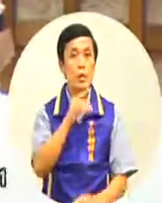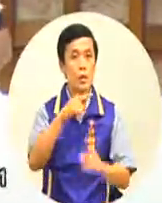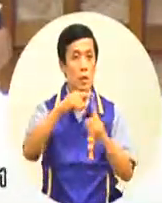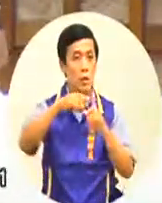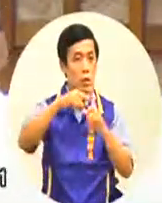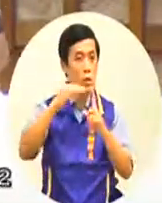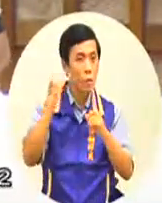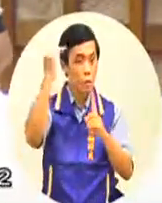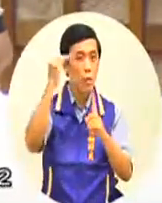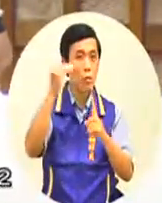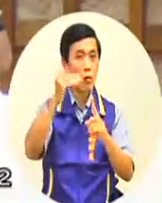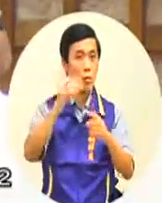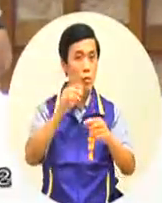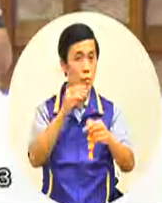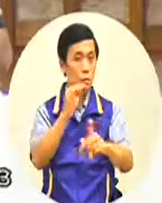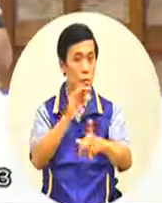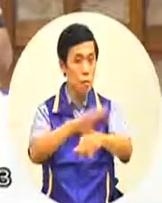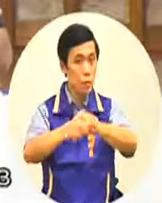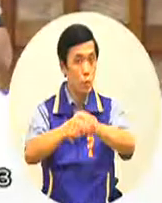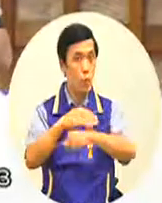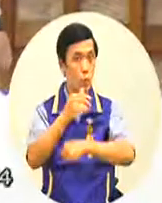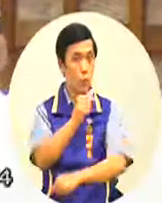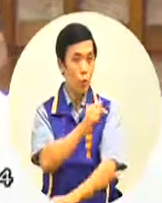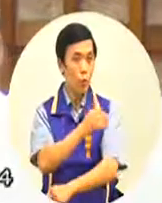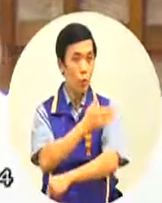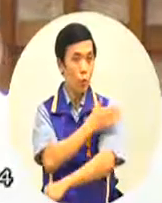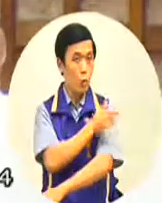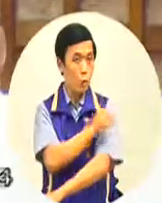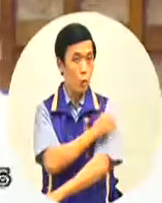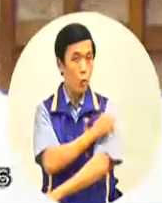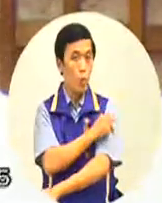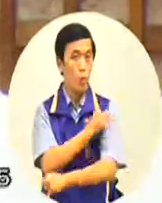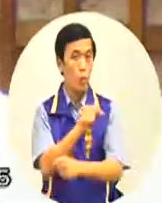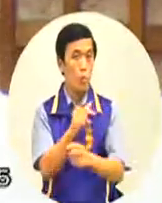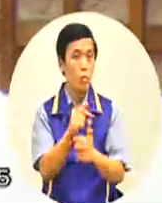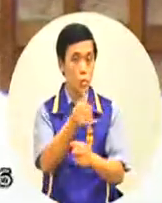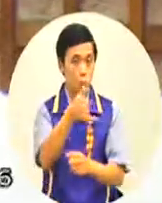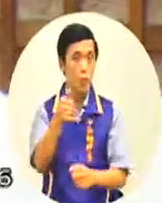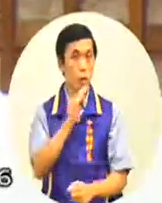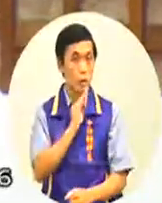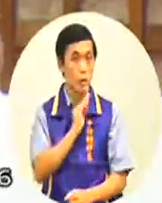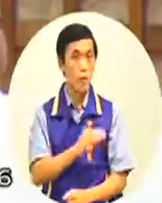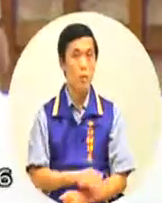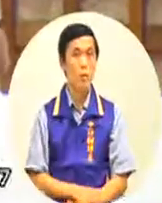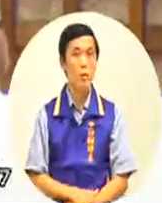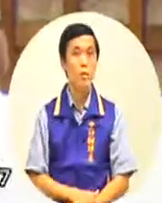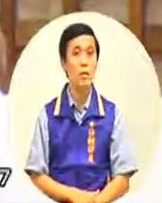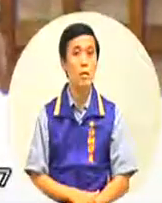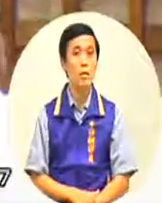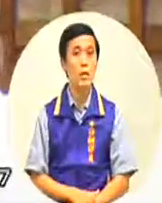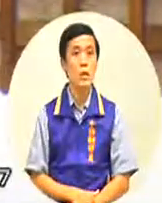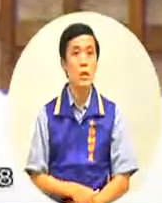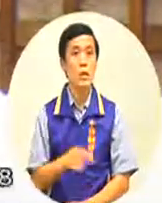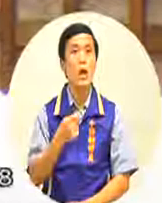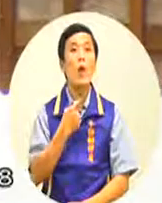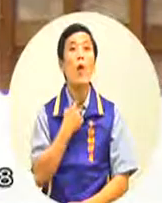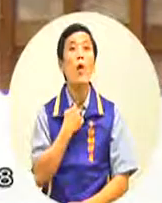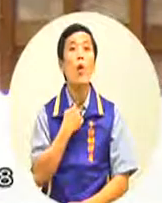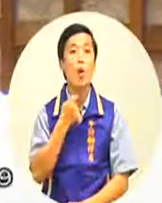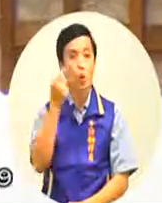护技术员呢？来，局长请坐来。 护理师， 那个喉头镜